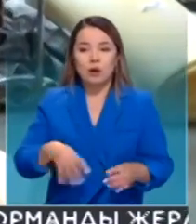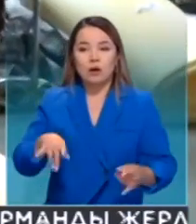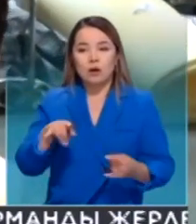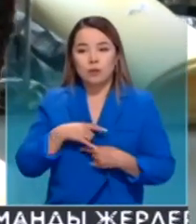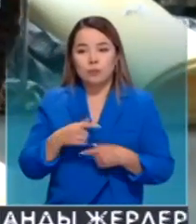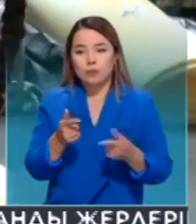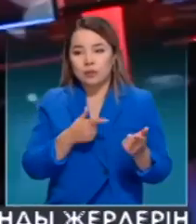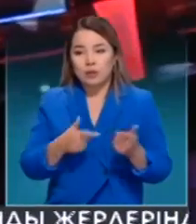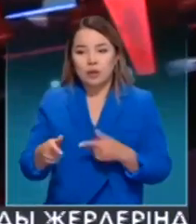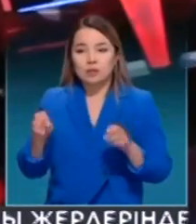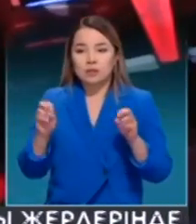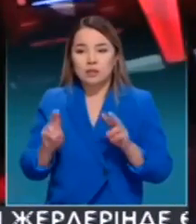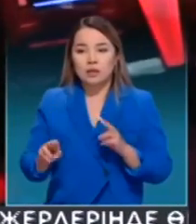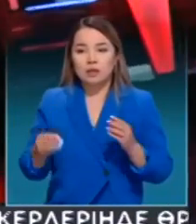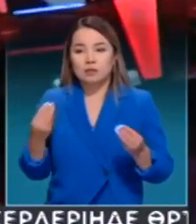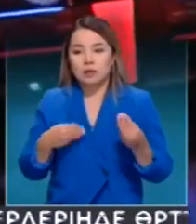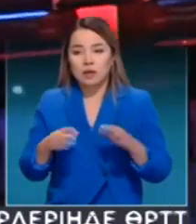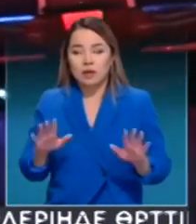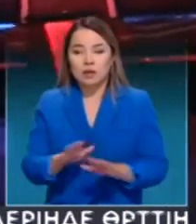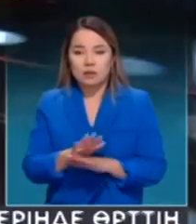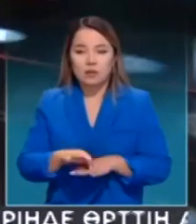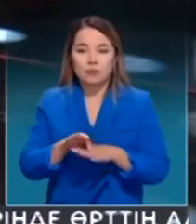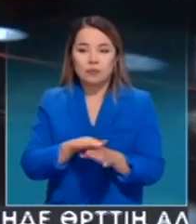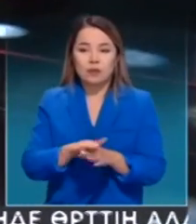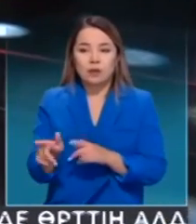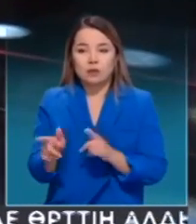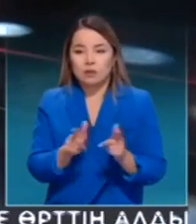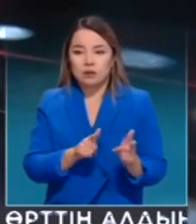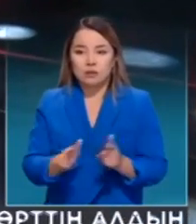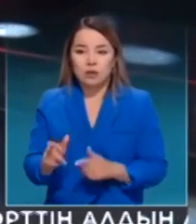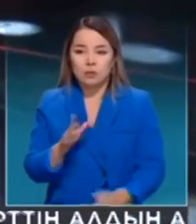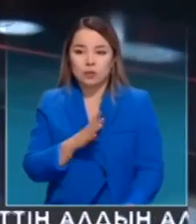түгендеп, финалға арнай дайындаған әндерін бір пысықтап алды.